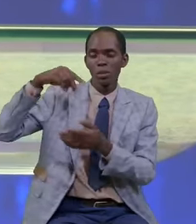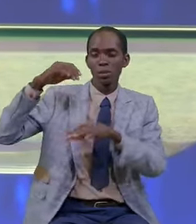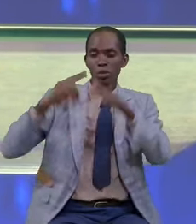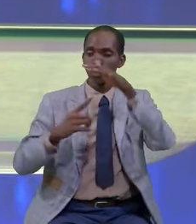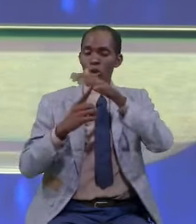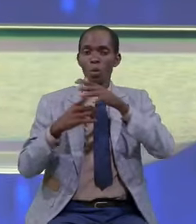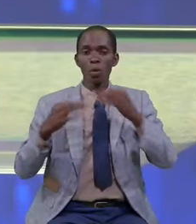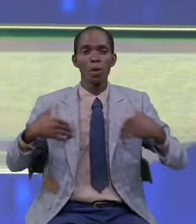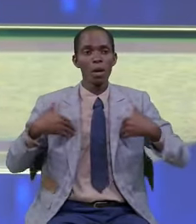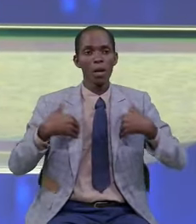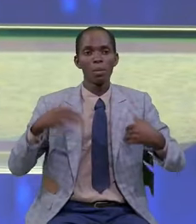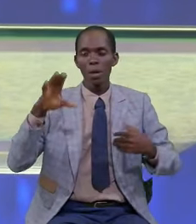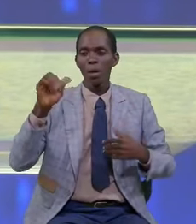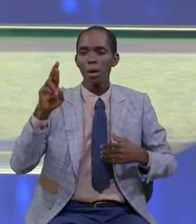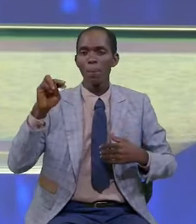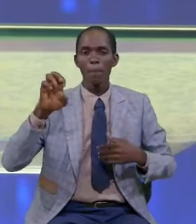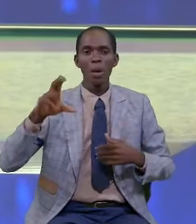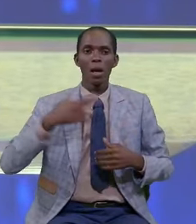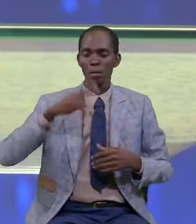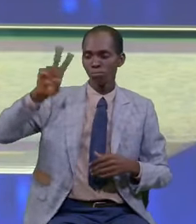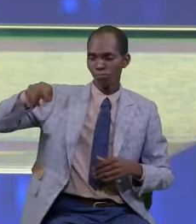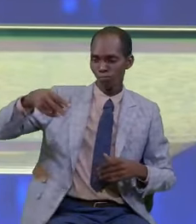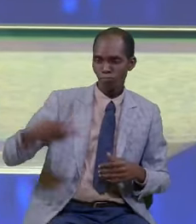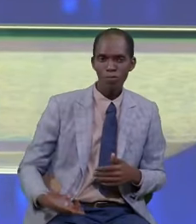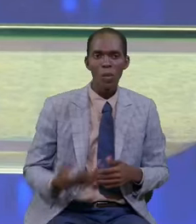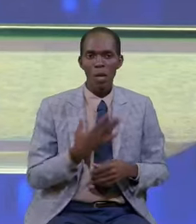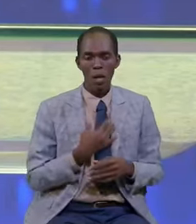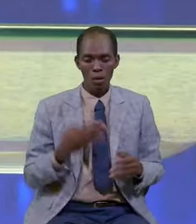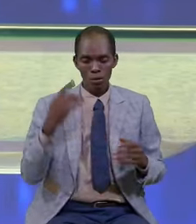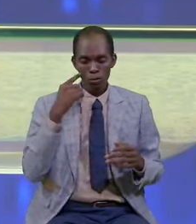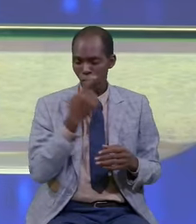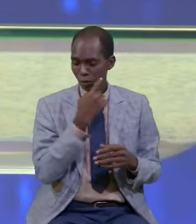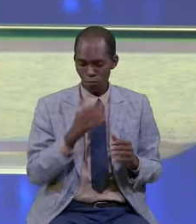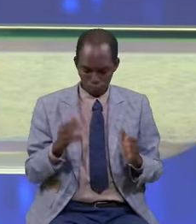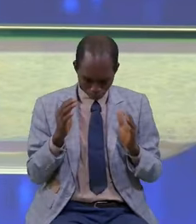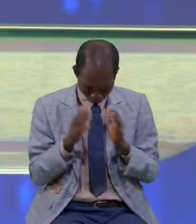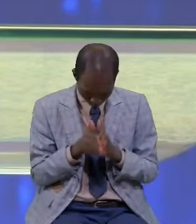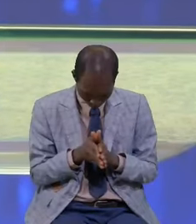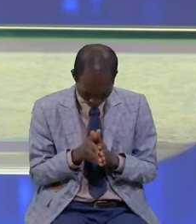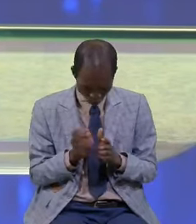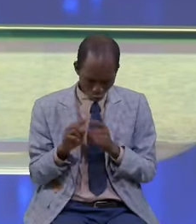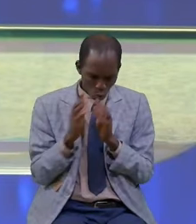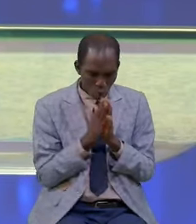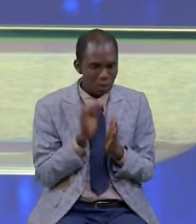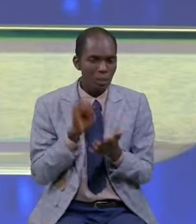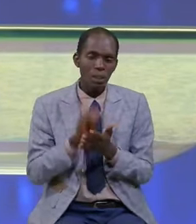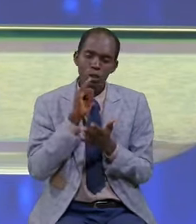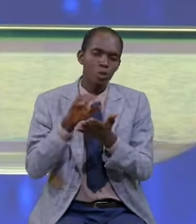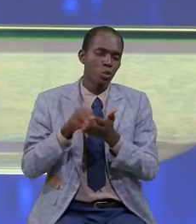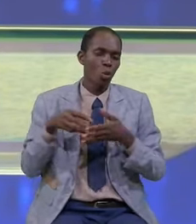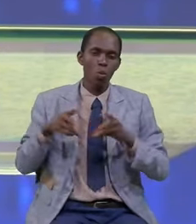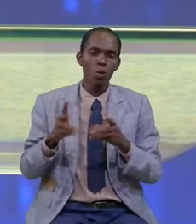contre terre, il mit son visage entre ses genoux et priait, c'était sa position.